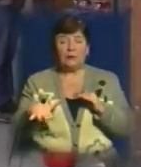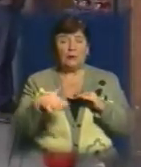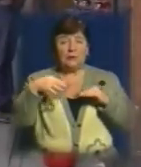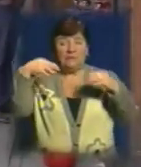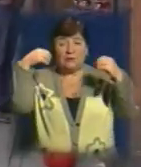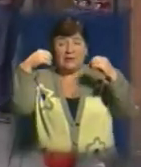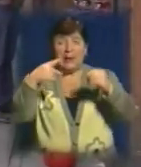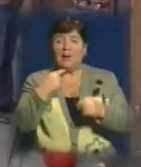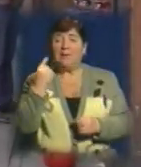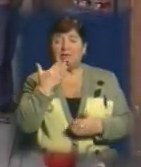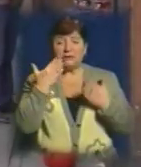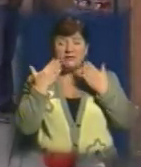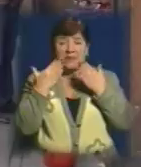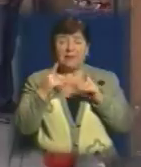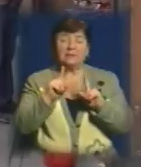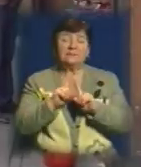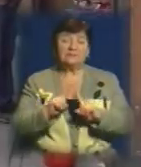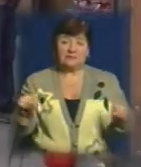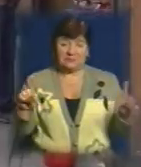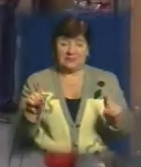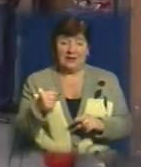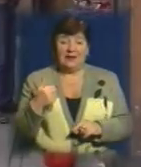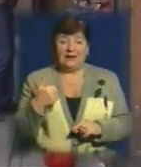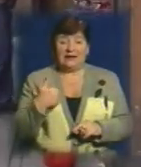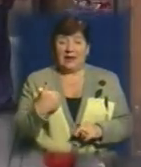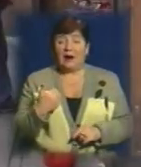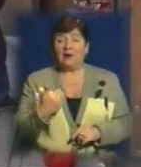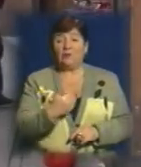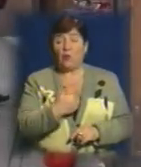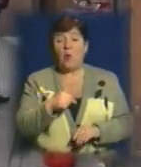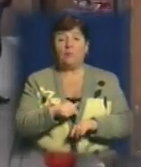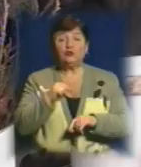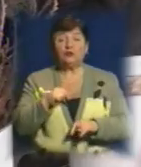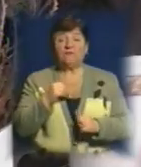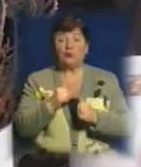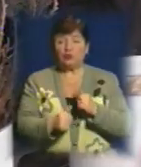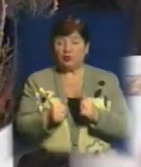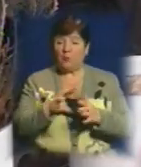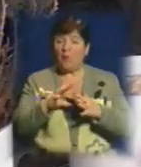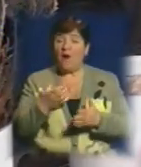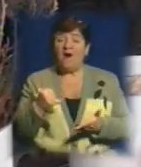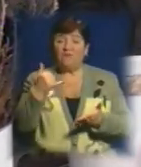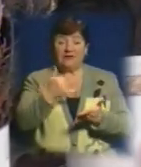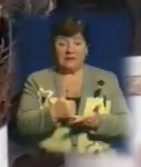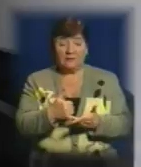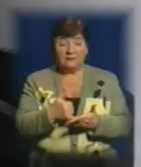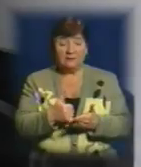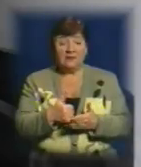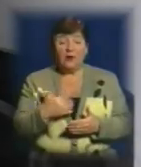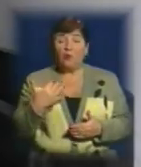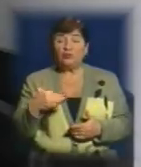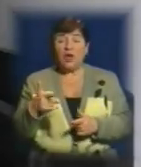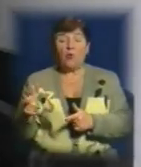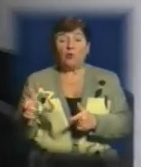запах. От він неймовірний, навірно. От і я от його почула в кожному вині. Винороб Олександр Пауш готує